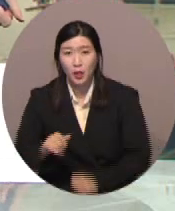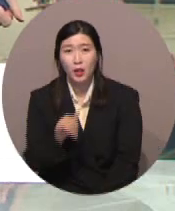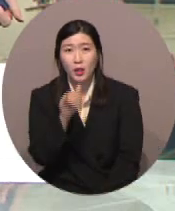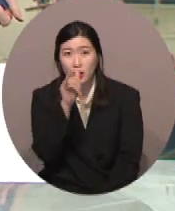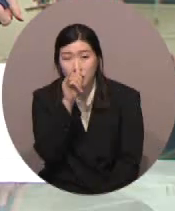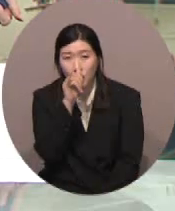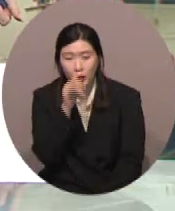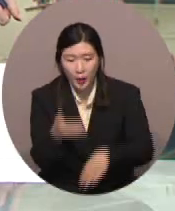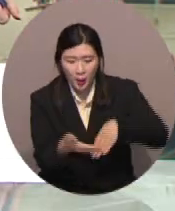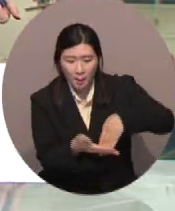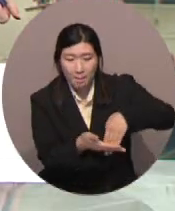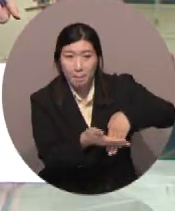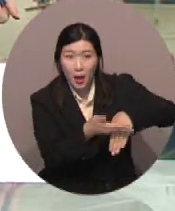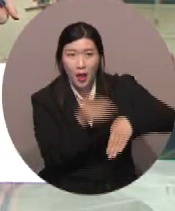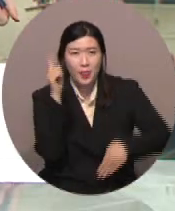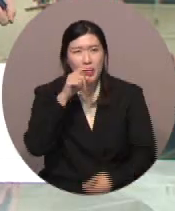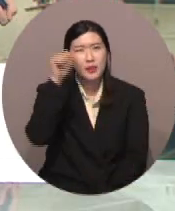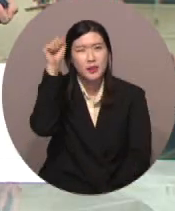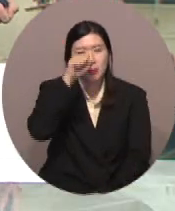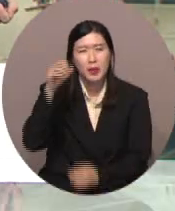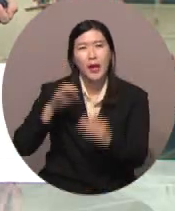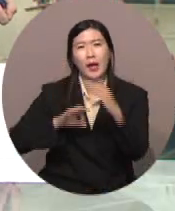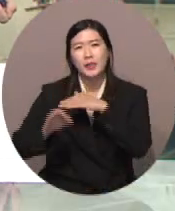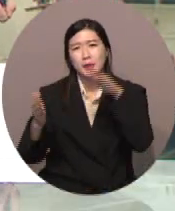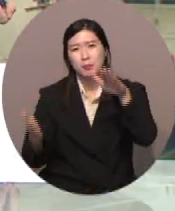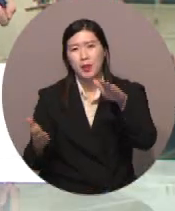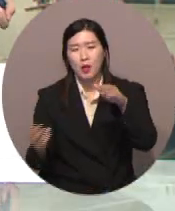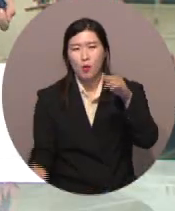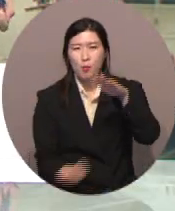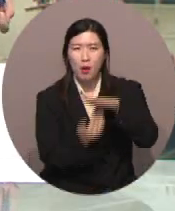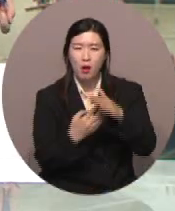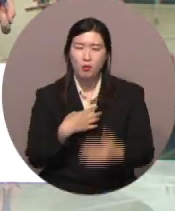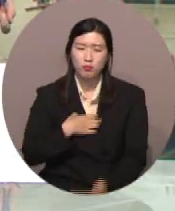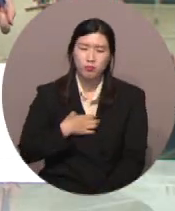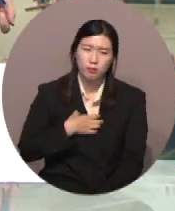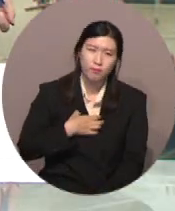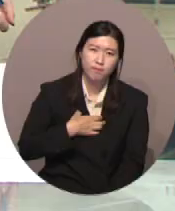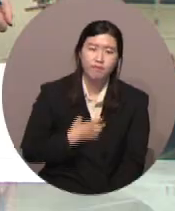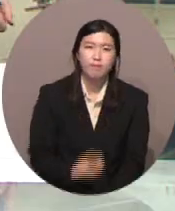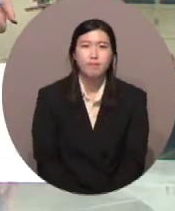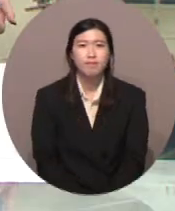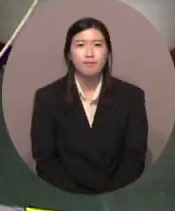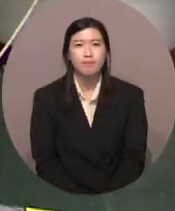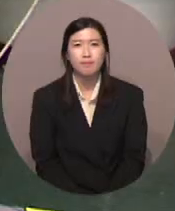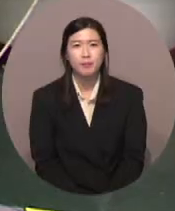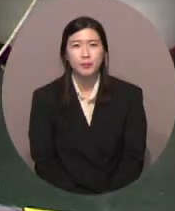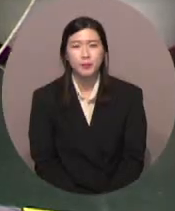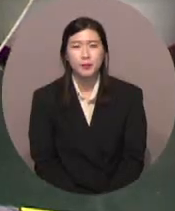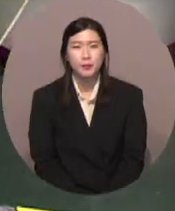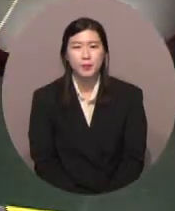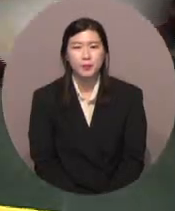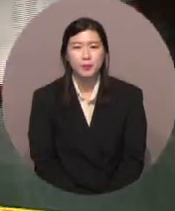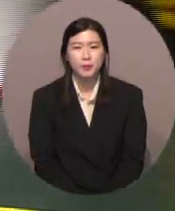태풍이 상륙할 내일 새벽부터 아침 사이가 최대급입니다. 이승섭 기자입니다.